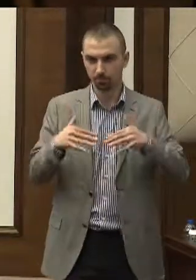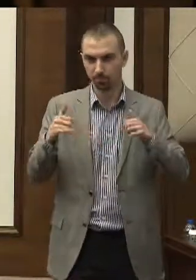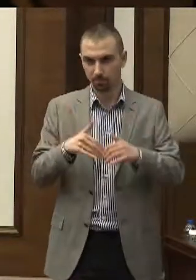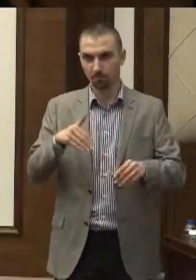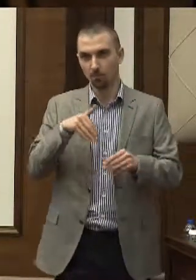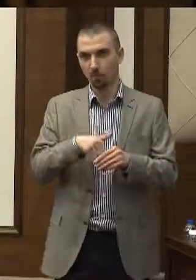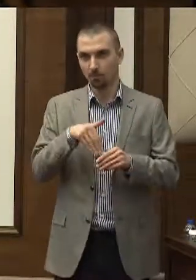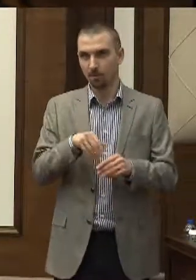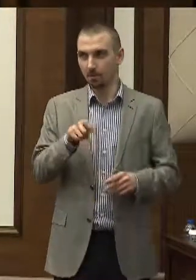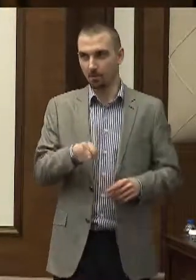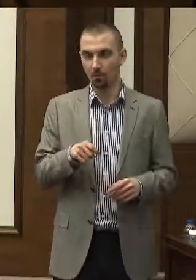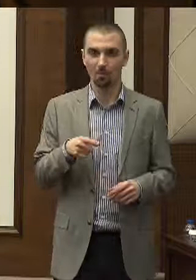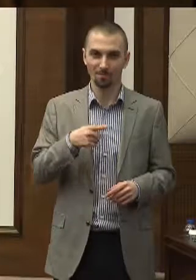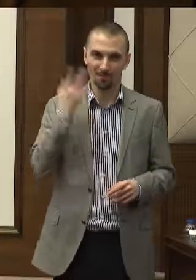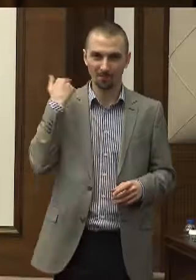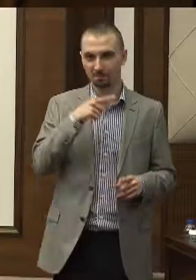için bu farklı.